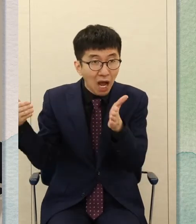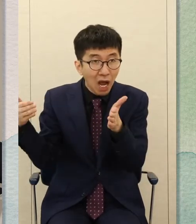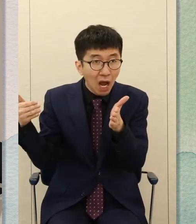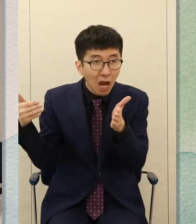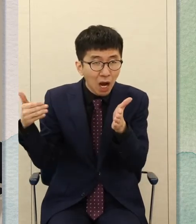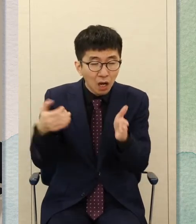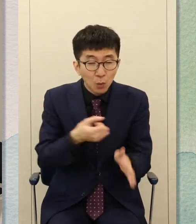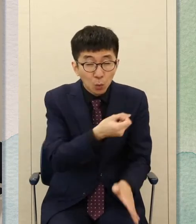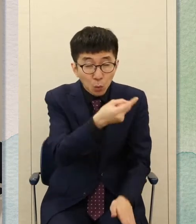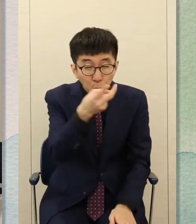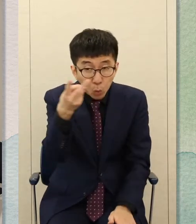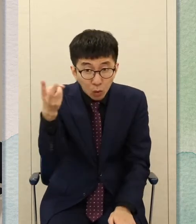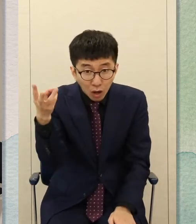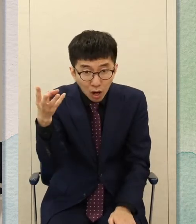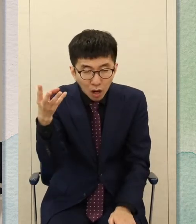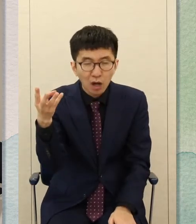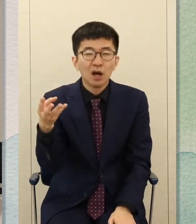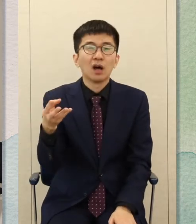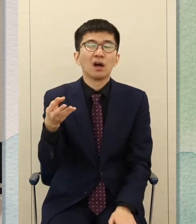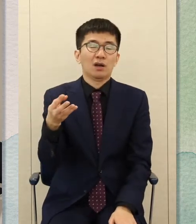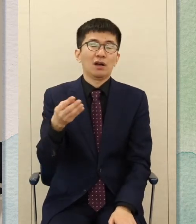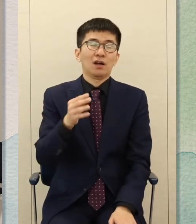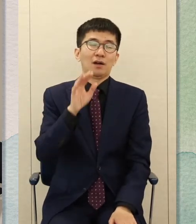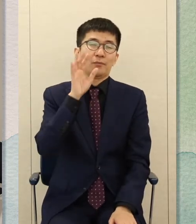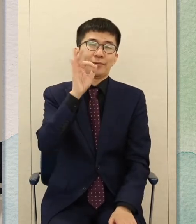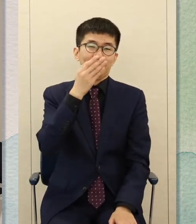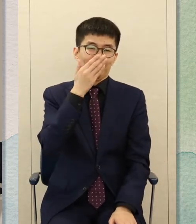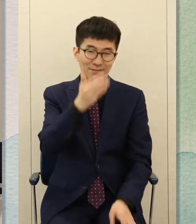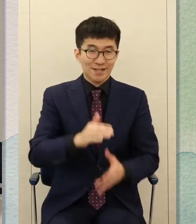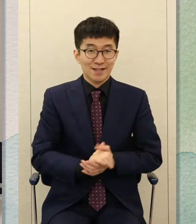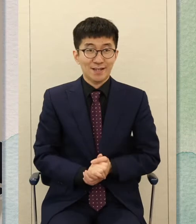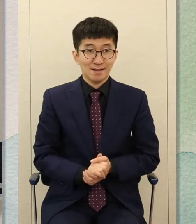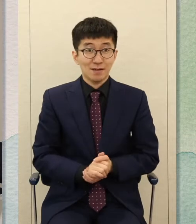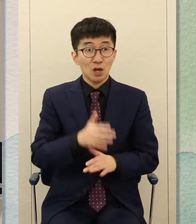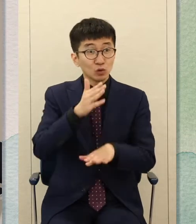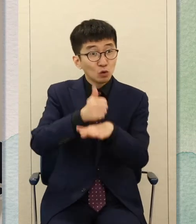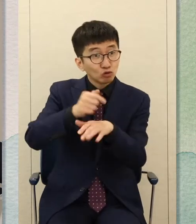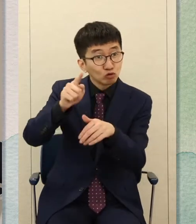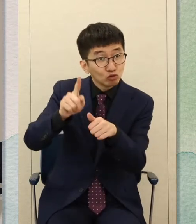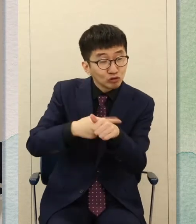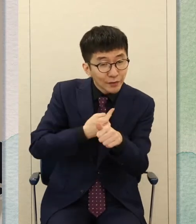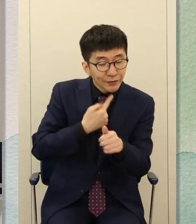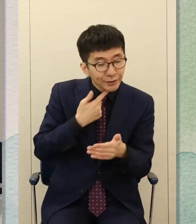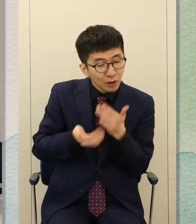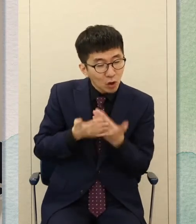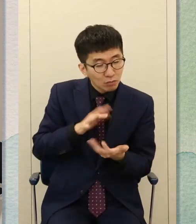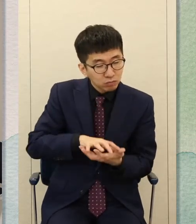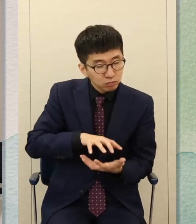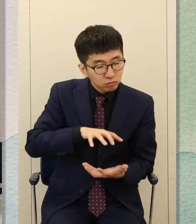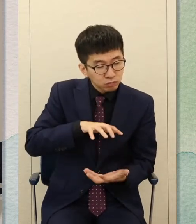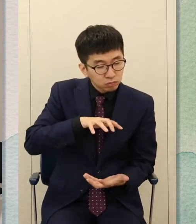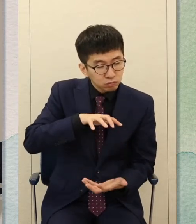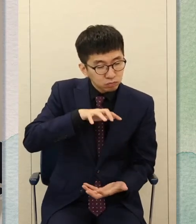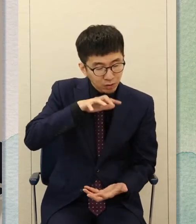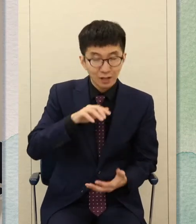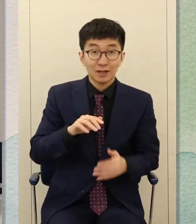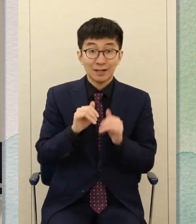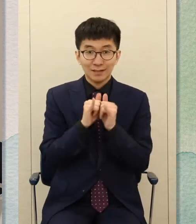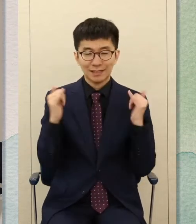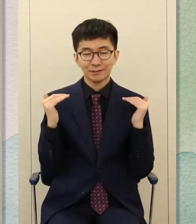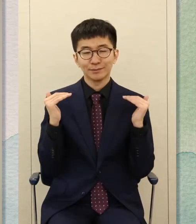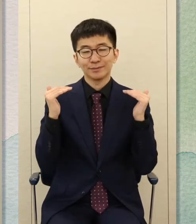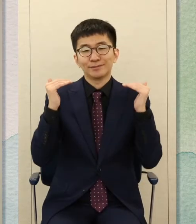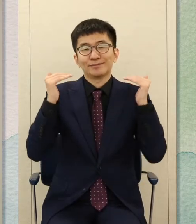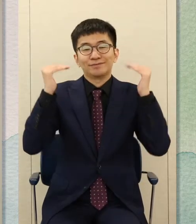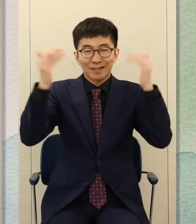마주치는 일입니다. 이런 낯선 만남을 통해 사람은 조금씩 바뀌어간다는 거죠. 네.